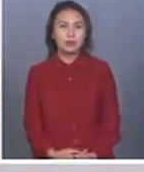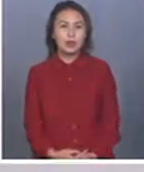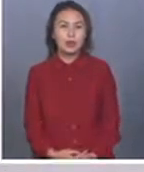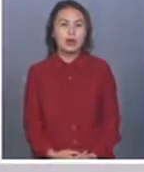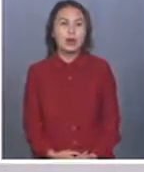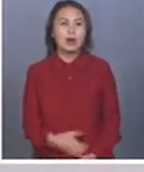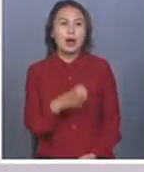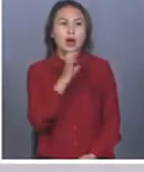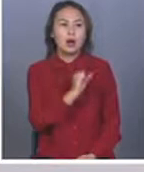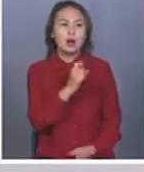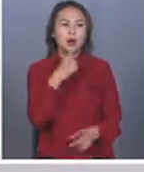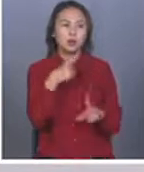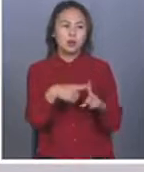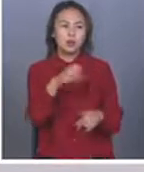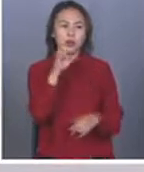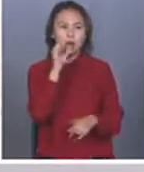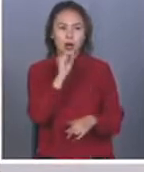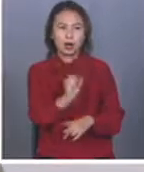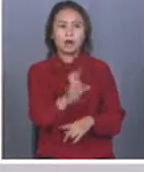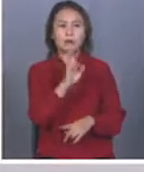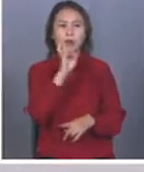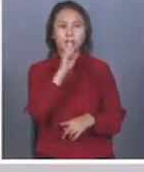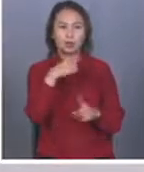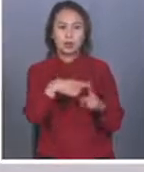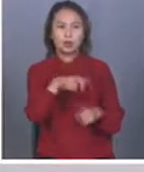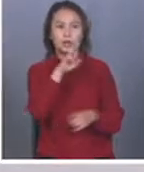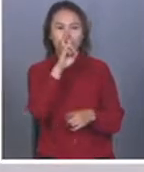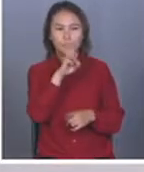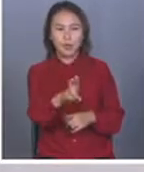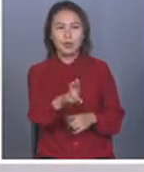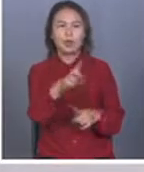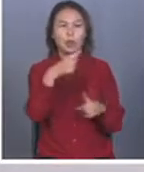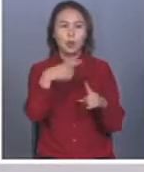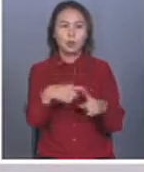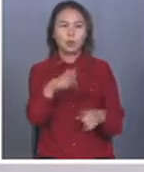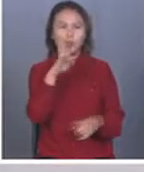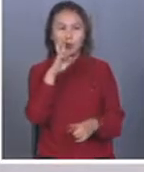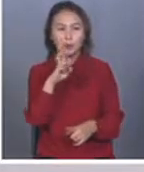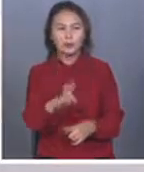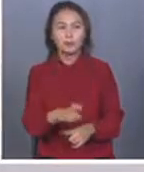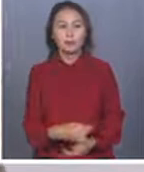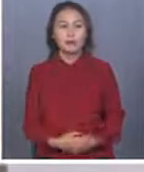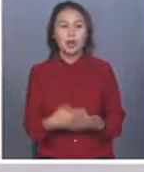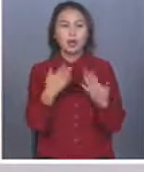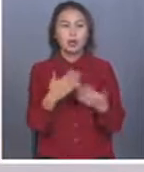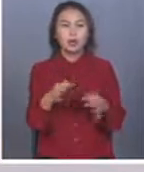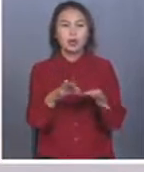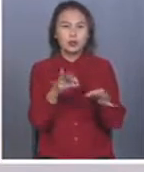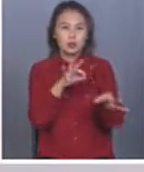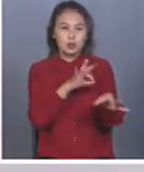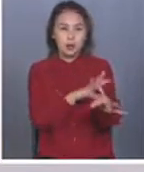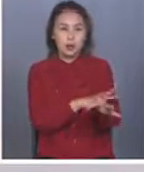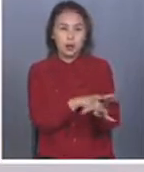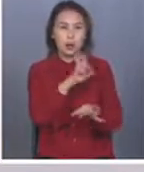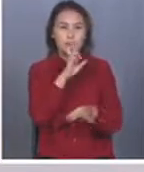a қосу a қосу b қосу b. Мына a-лар ол бізде тік төртбұрыштың ұзындықтары, ал b-лар